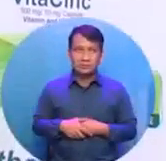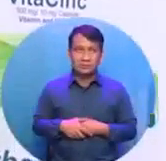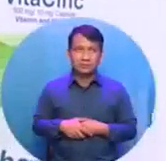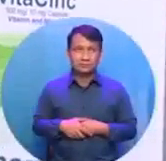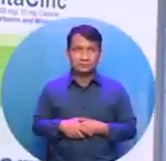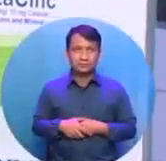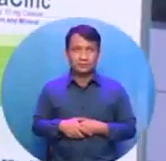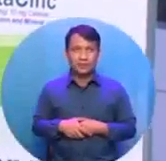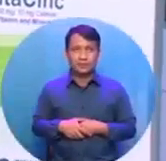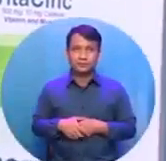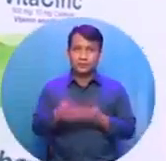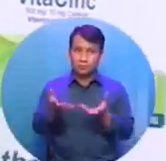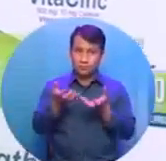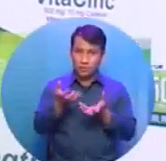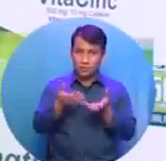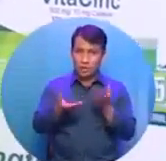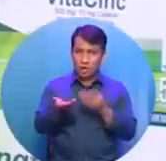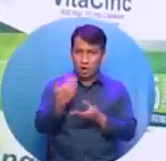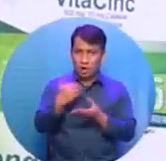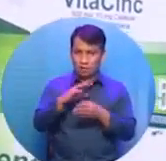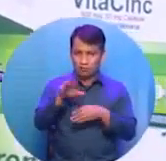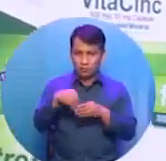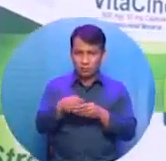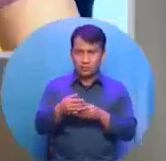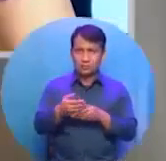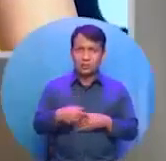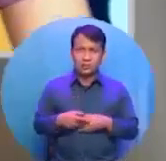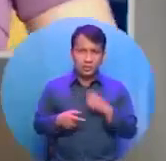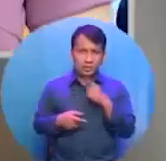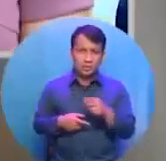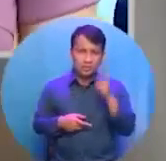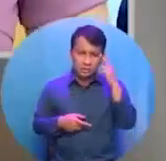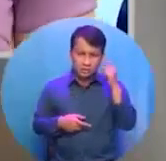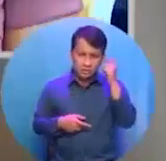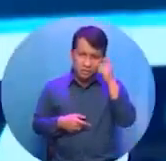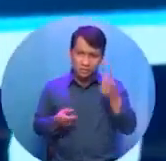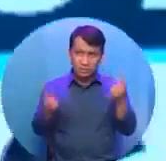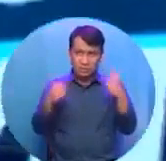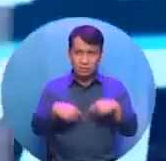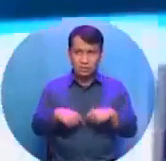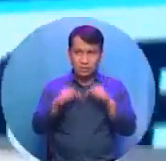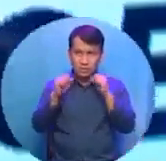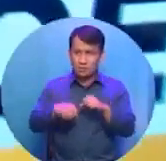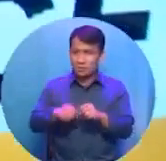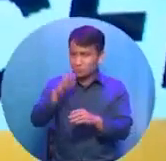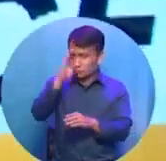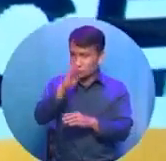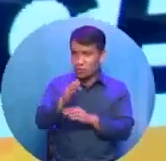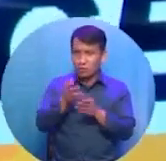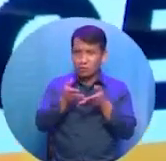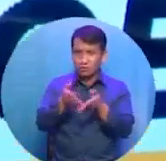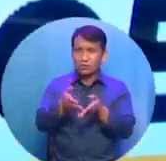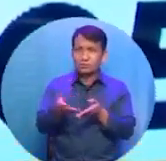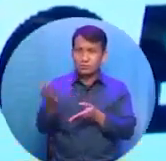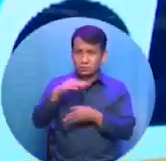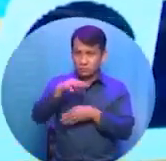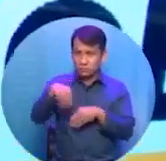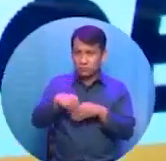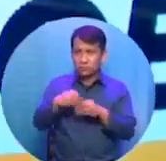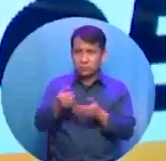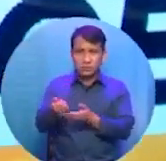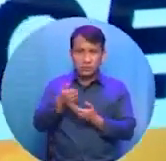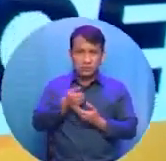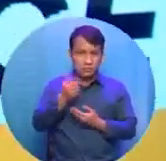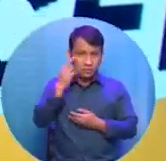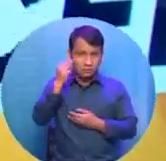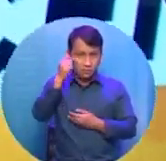Okay. Sa mga gustong sumali, paano ba yan siyang Marge? Yes, Idol, mga kapatid, ito ang garantisadong paraan para makasali kayo sa tulong ni